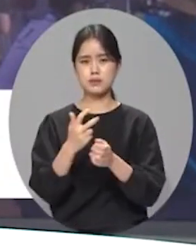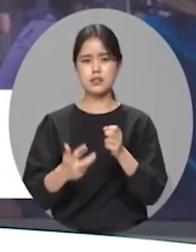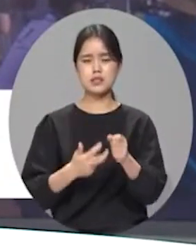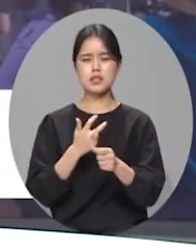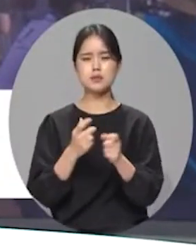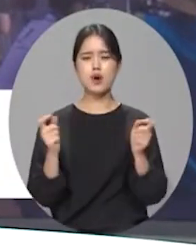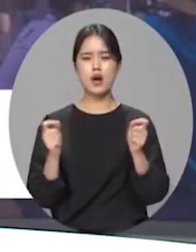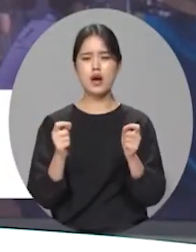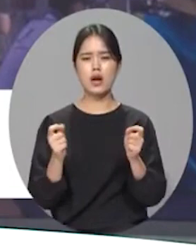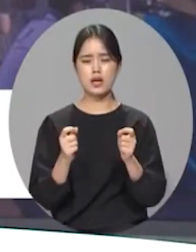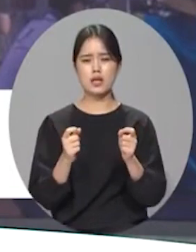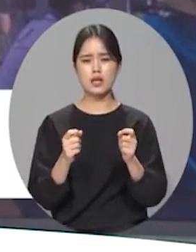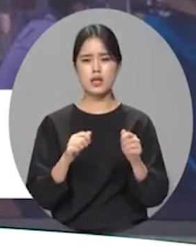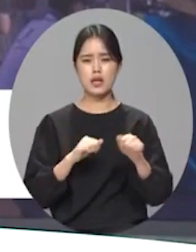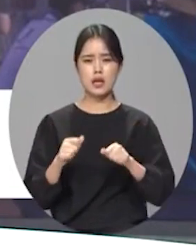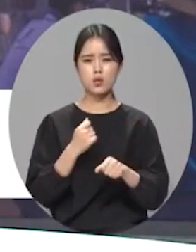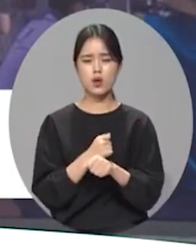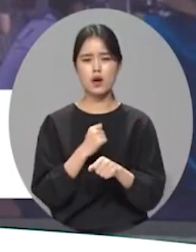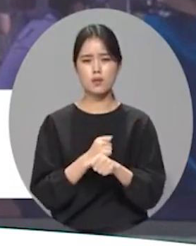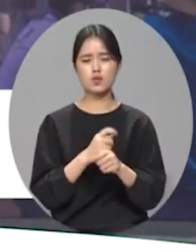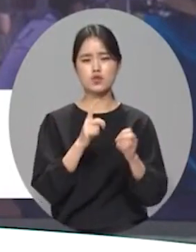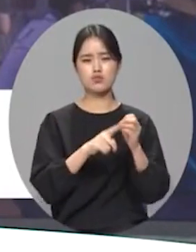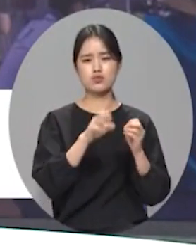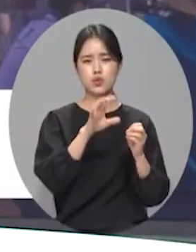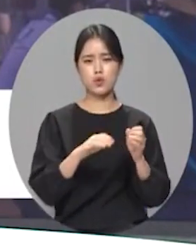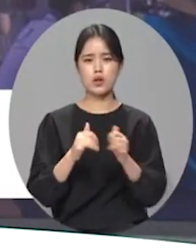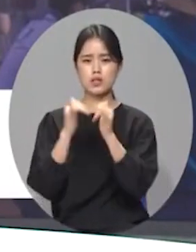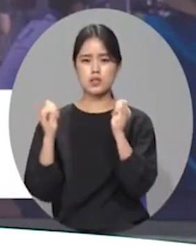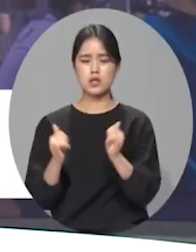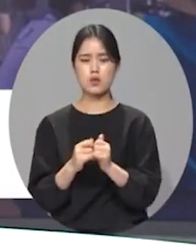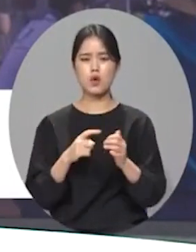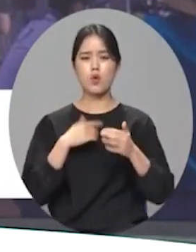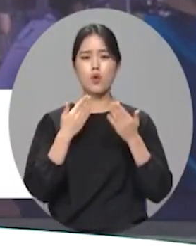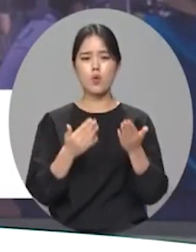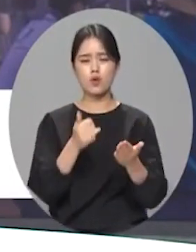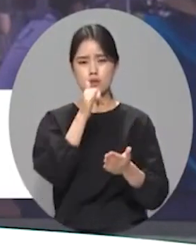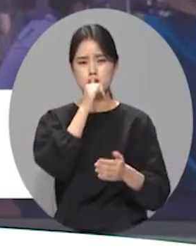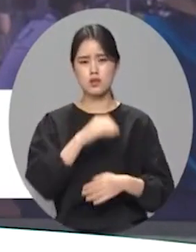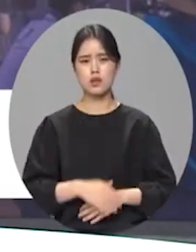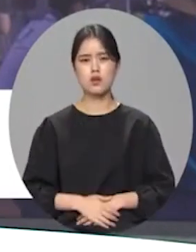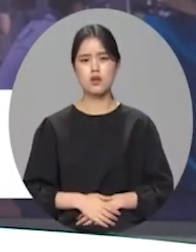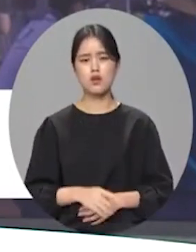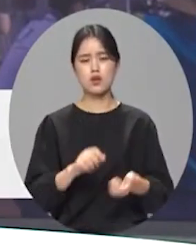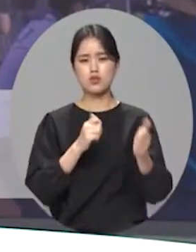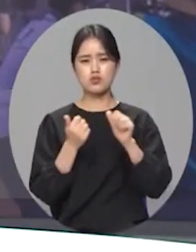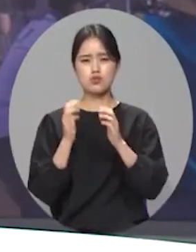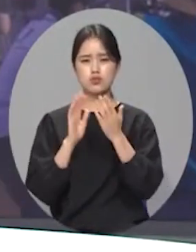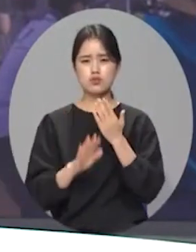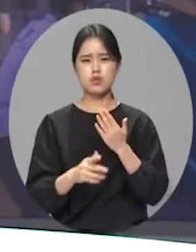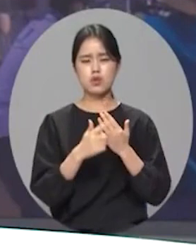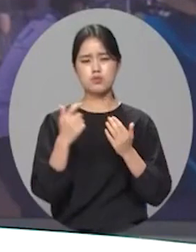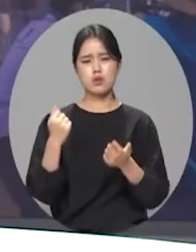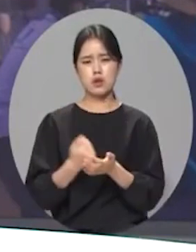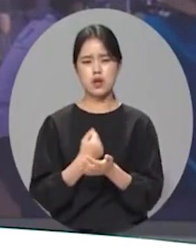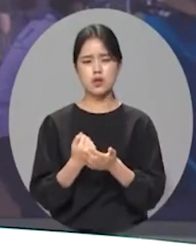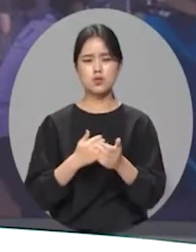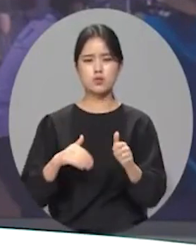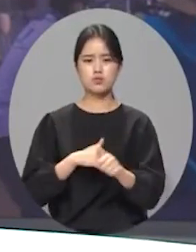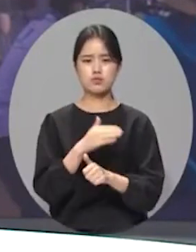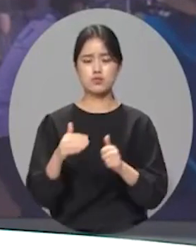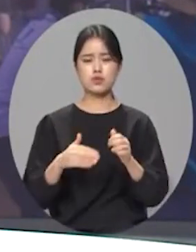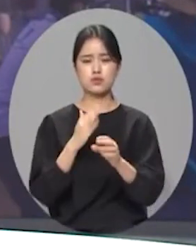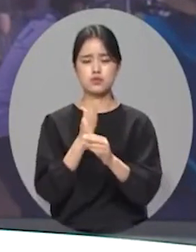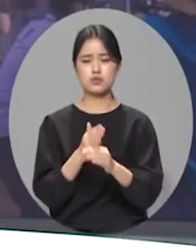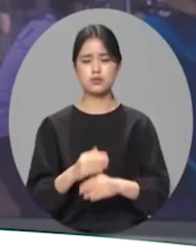길을 걸어오면서 불교계와 우리 사회에 큰 공로를 남겼는데요. 큰 스님이 떠나면서 불교계 안팎으로 애도 분위기가